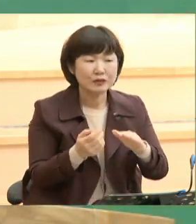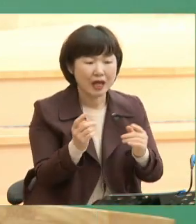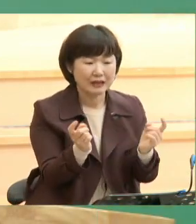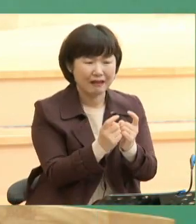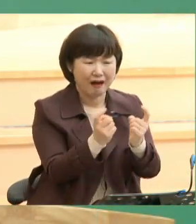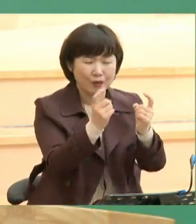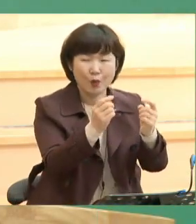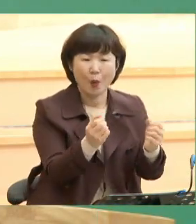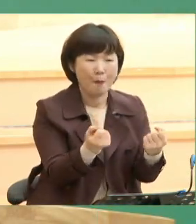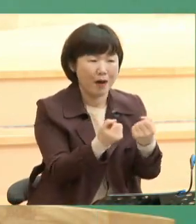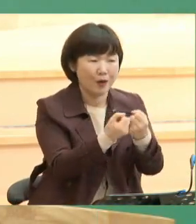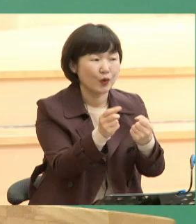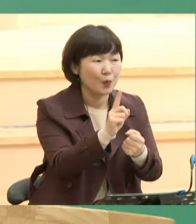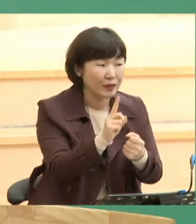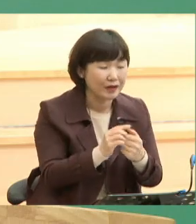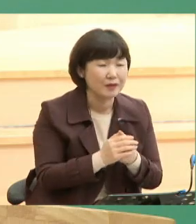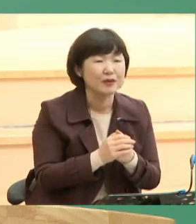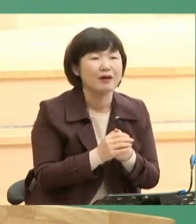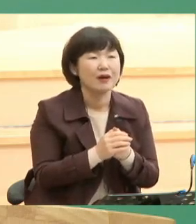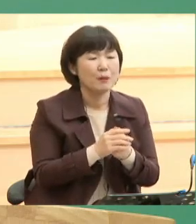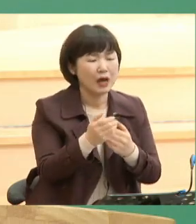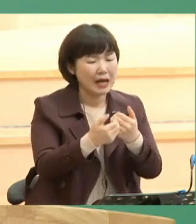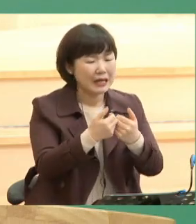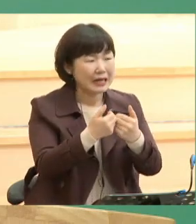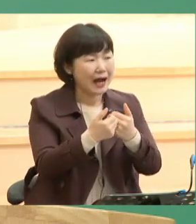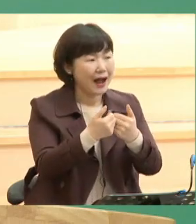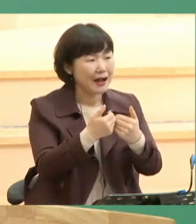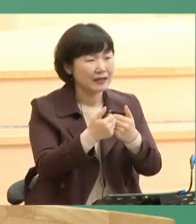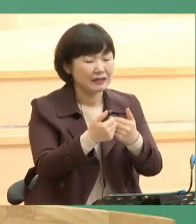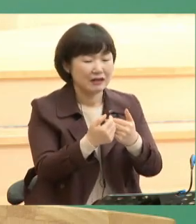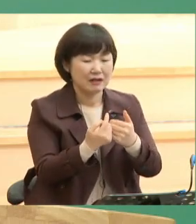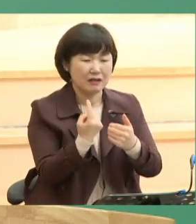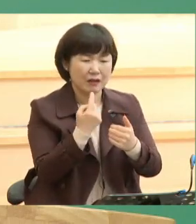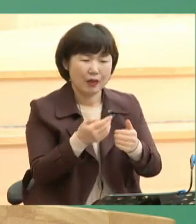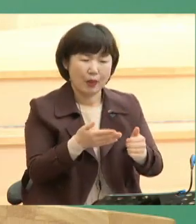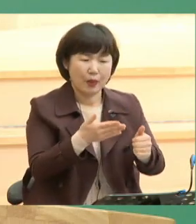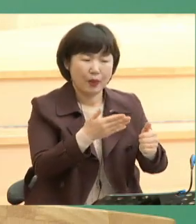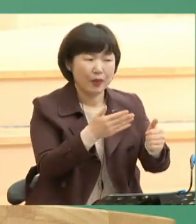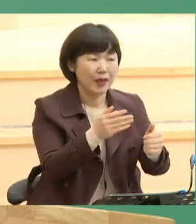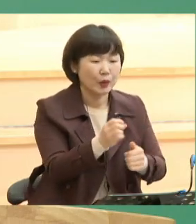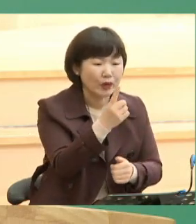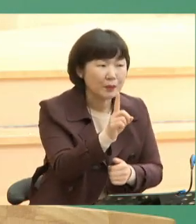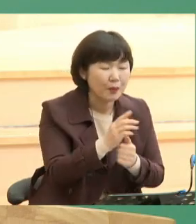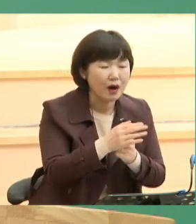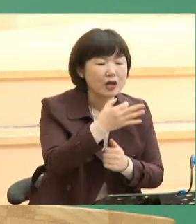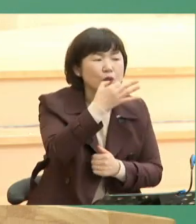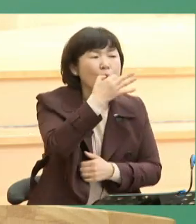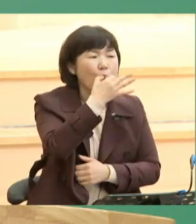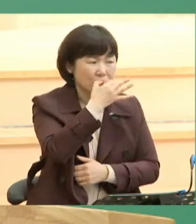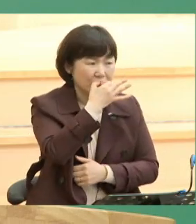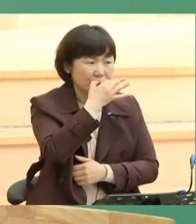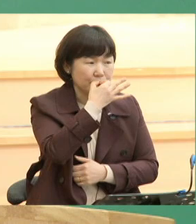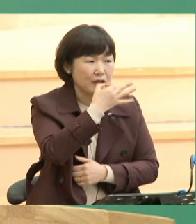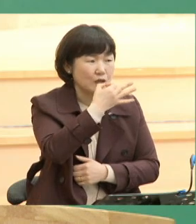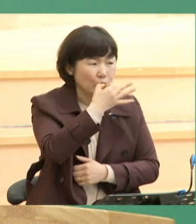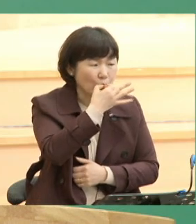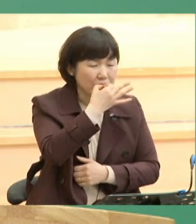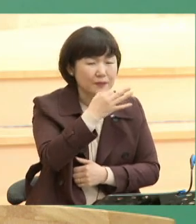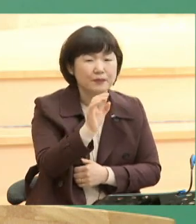읽긴 디자이어 라고 말해 가지고 갈등을 유발하는 욕망이 거죠 이용 막 이 욕심이